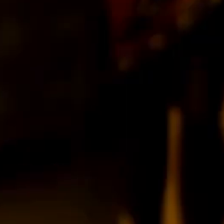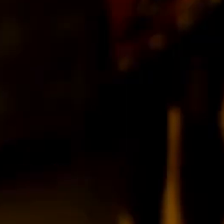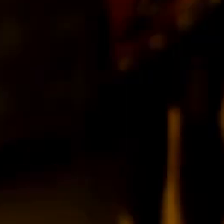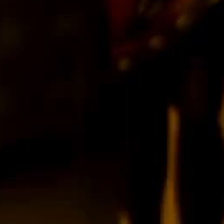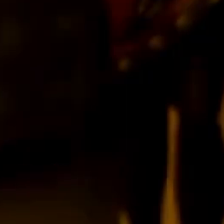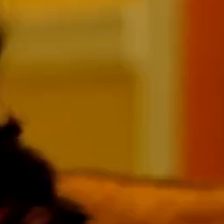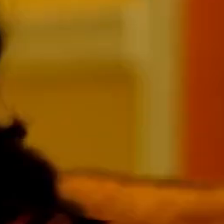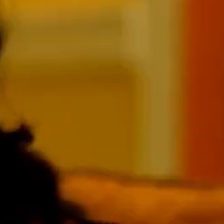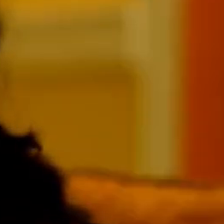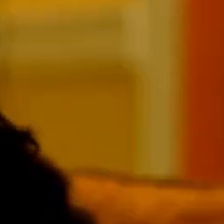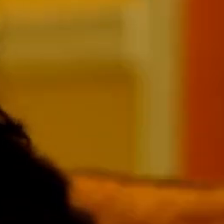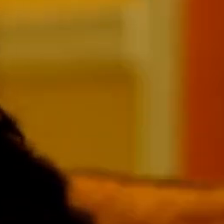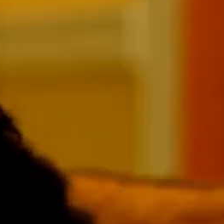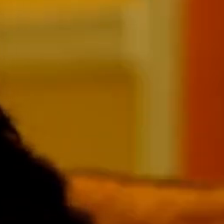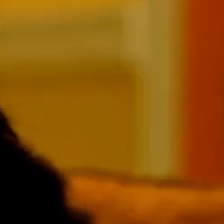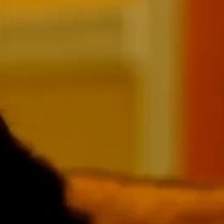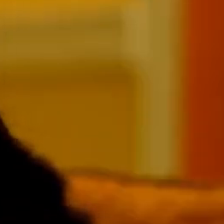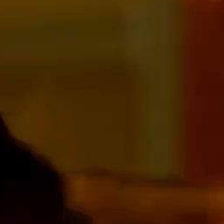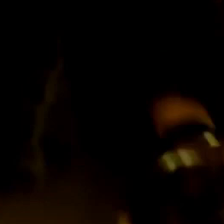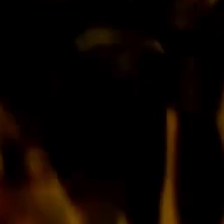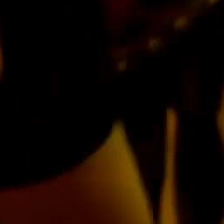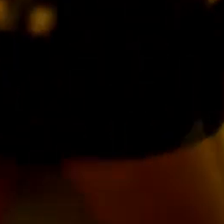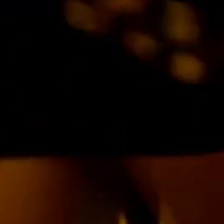Tarantella, che qui ascoltiamo in originale.